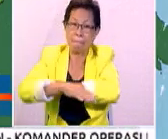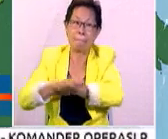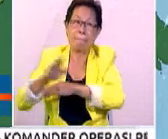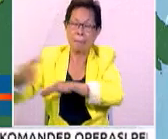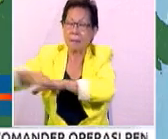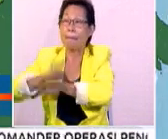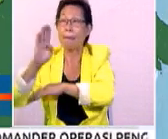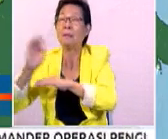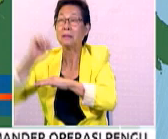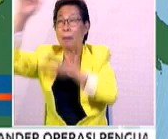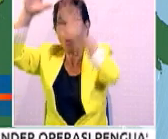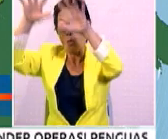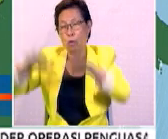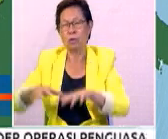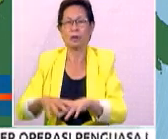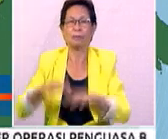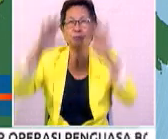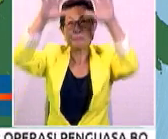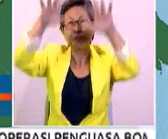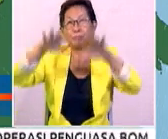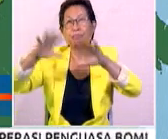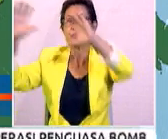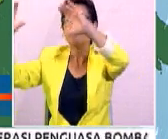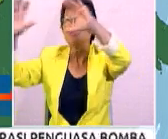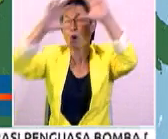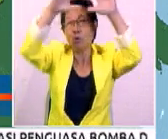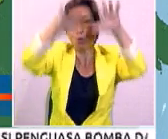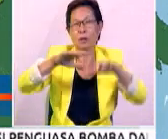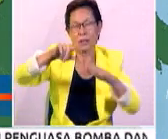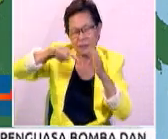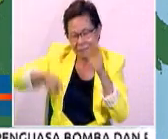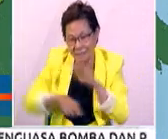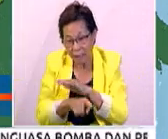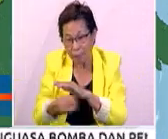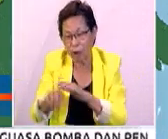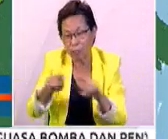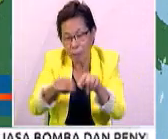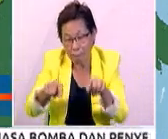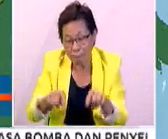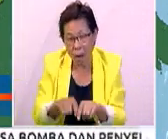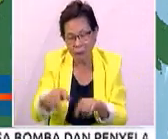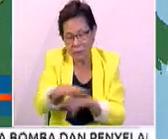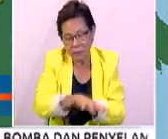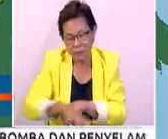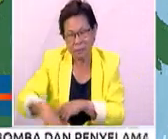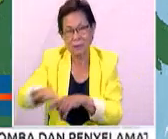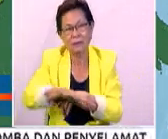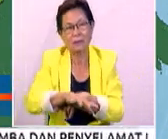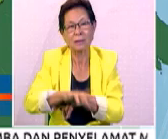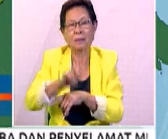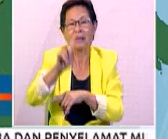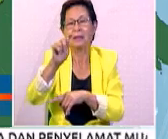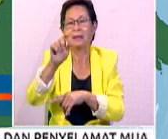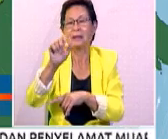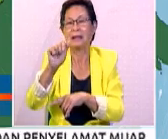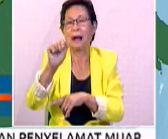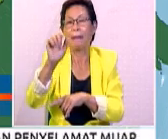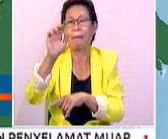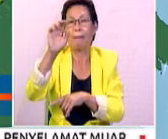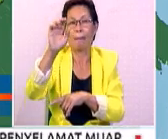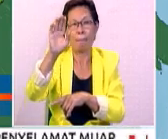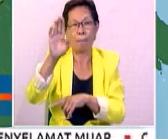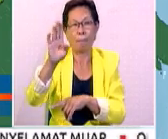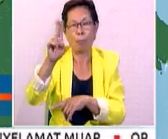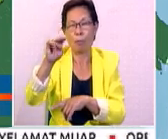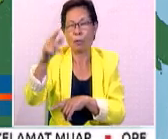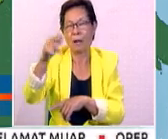awan hujan yang masih lagi dijangkakan akan bergerak ke bahagian pedalaman, kawasan-kawasan di sekitar daerah Tambunan, Ranau dan juga